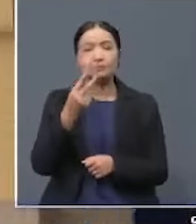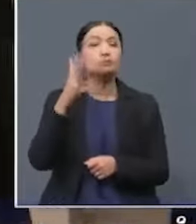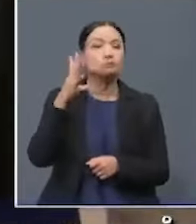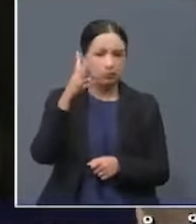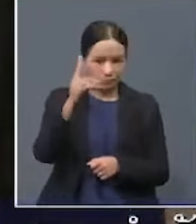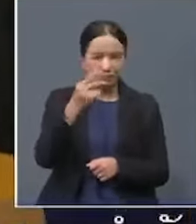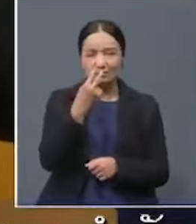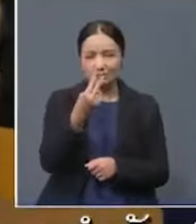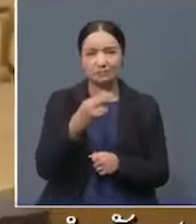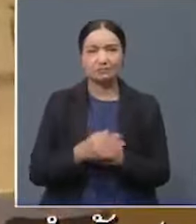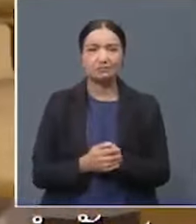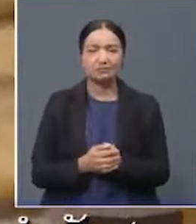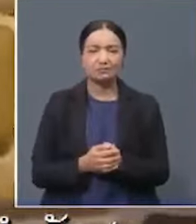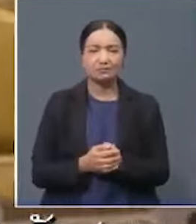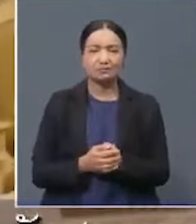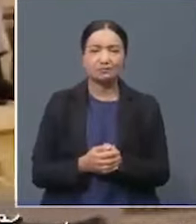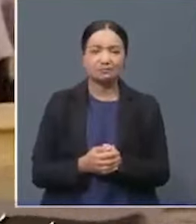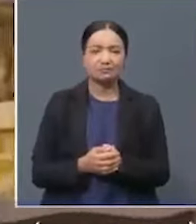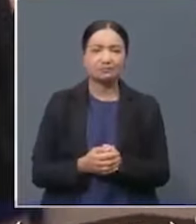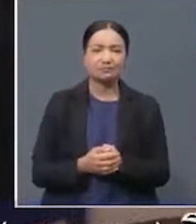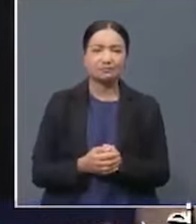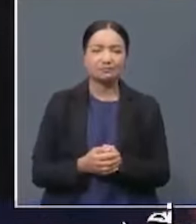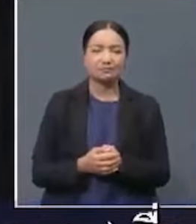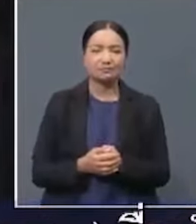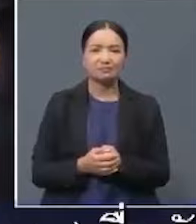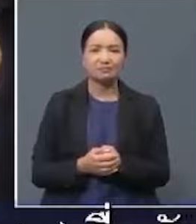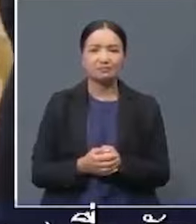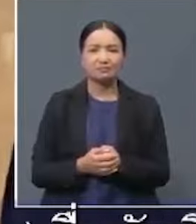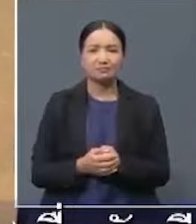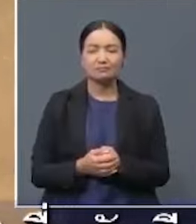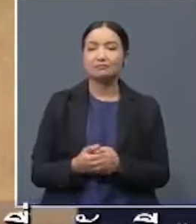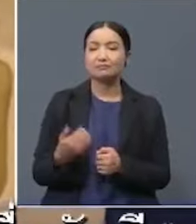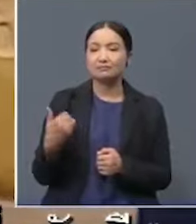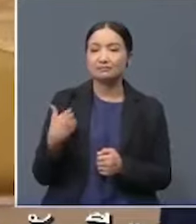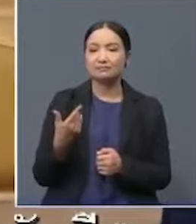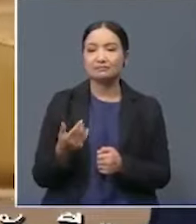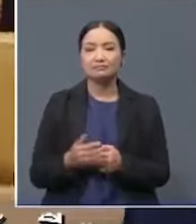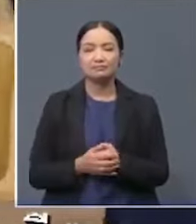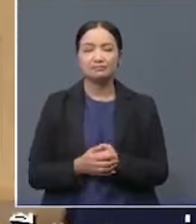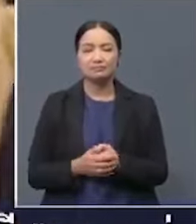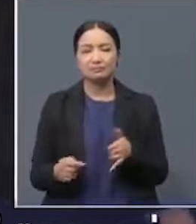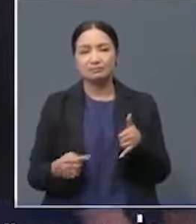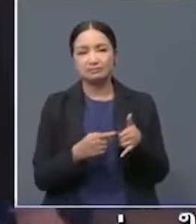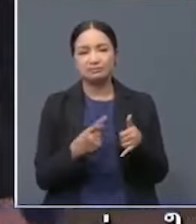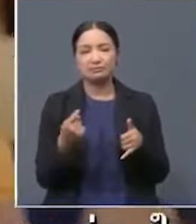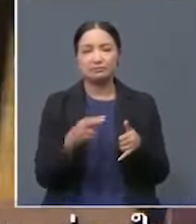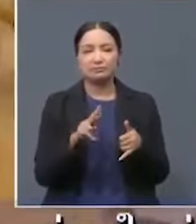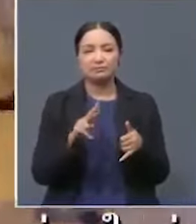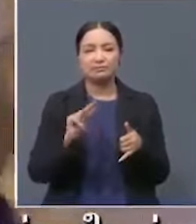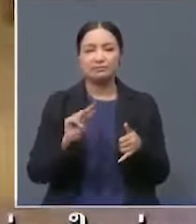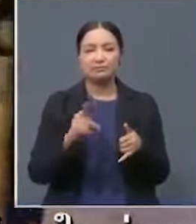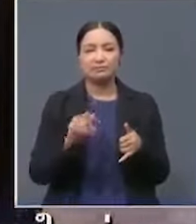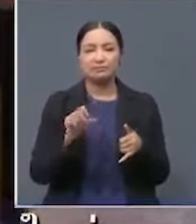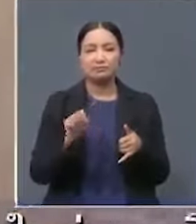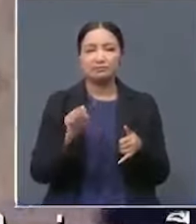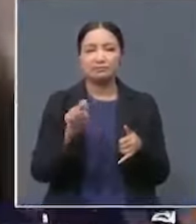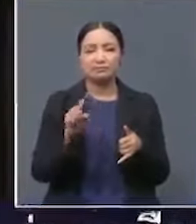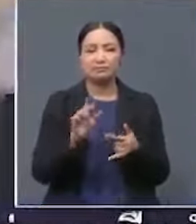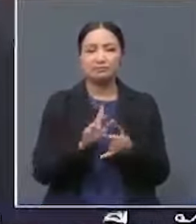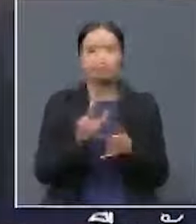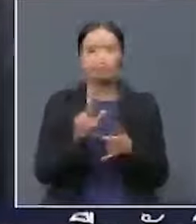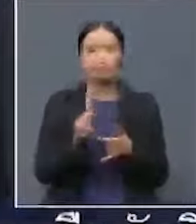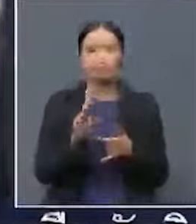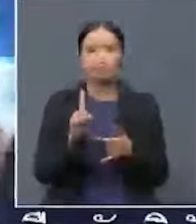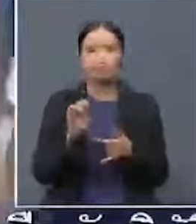พรุ่งนี้อันนี้แค่ไม่เป็นทางการก่อนนะคะมีรายงานค่ะคุณผู้ชมว่านายทรงศักดิ์ทองศรีรัฐมนตรีช่วยว่าการกระทรวงมหาดไท